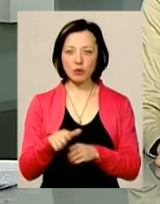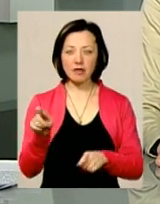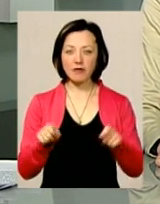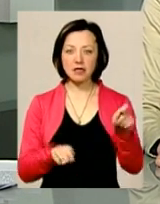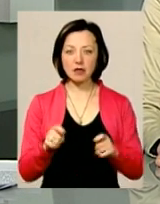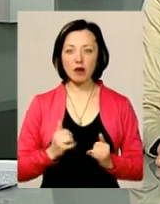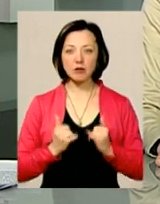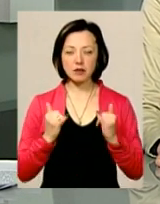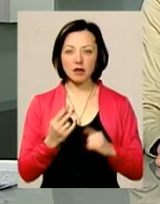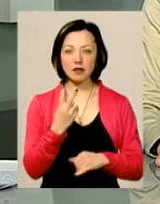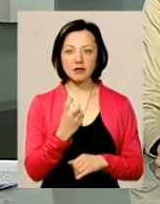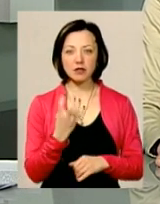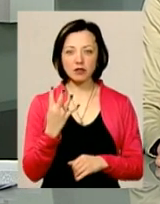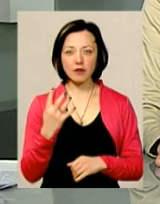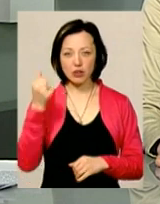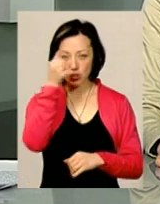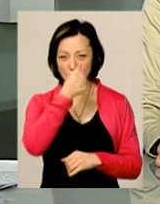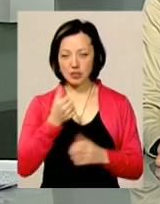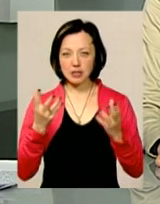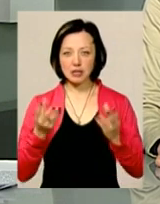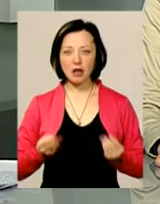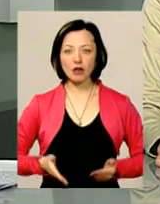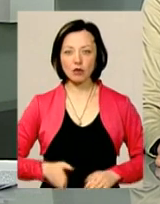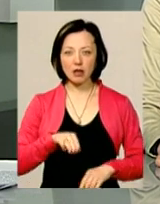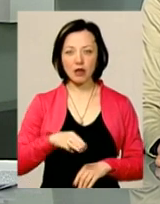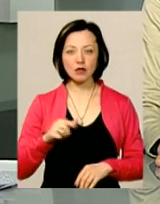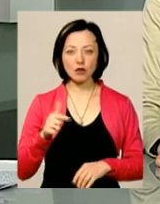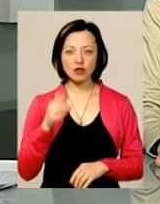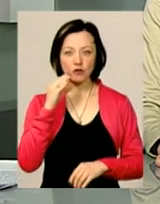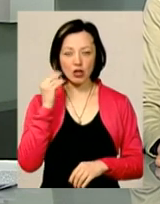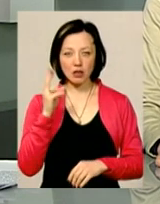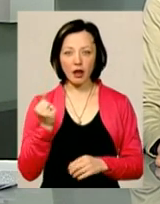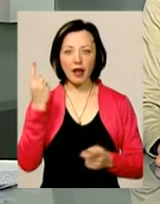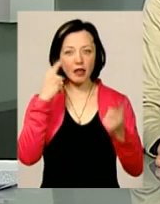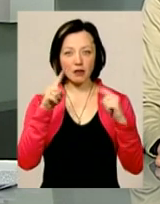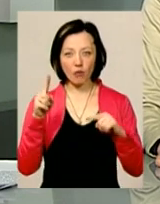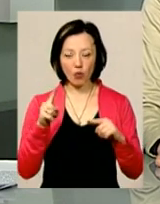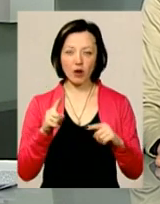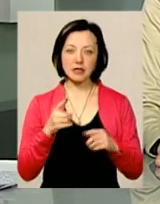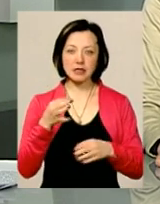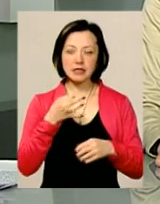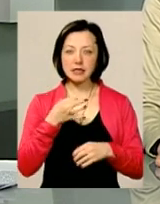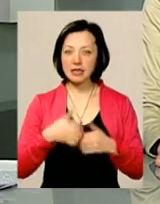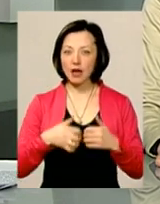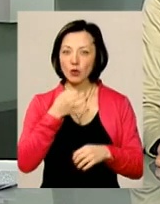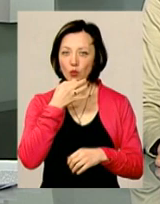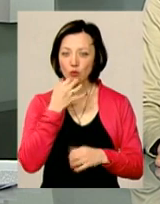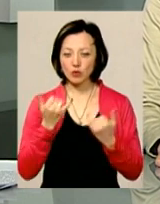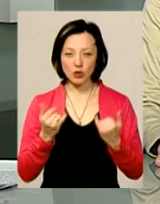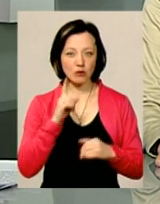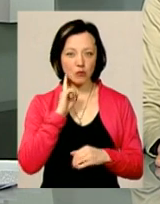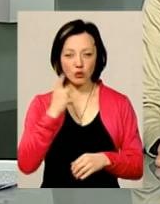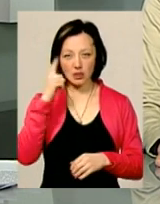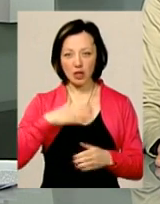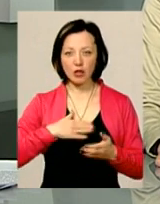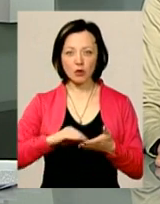фестиваль, присвячений 204-й річниці з дня народження Тараса Шевченка. Які твори Кобзаря серед улюблених у сучасної молоді краю, знає